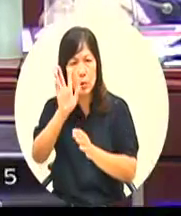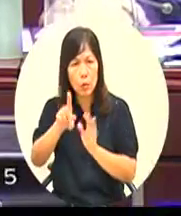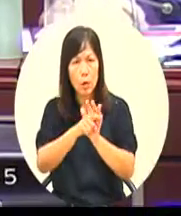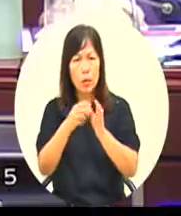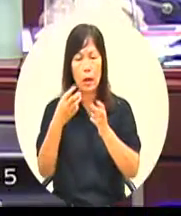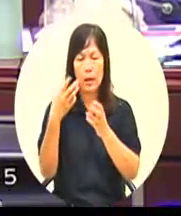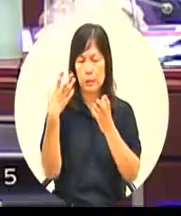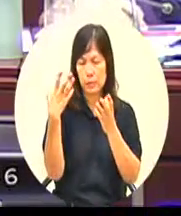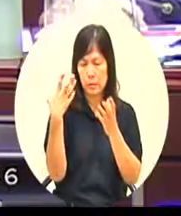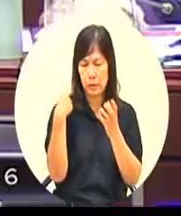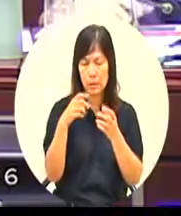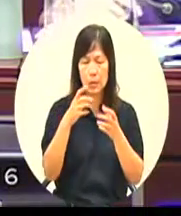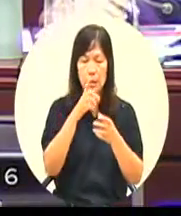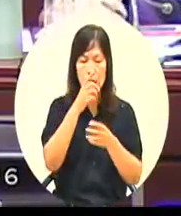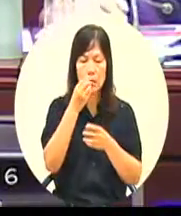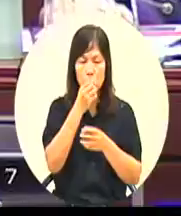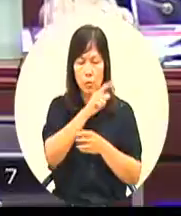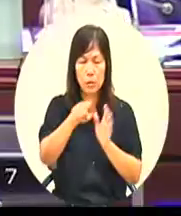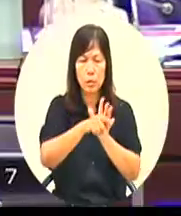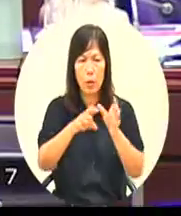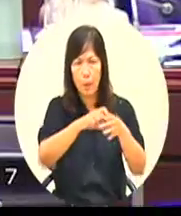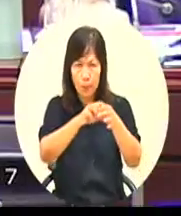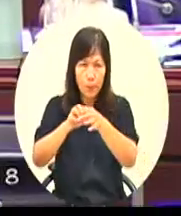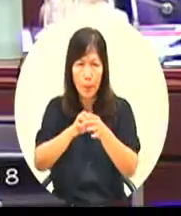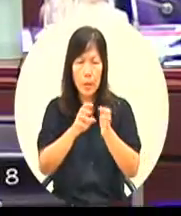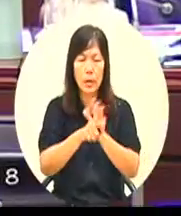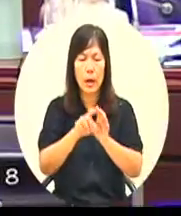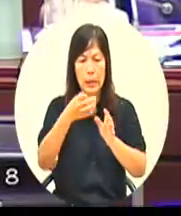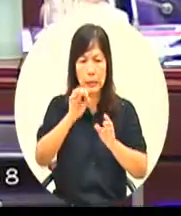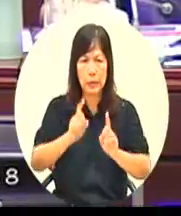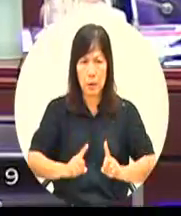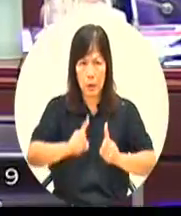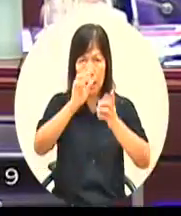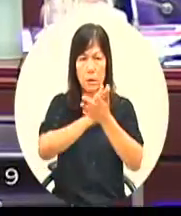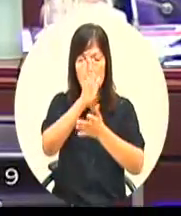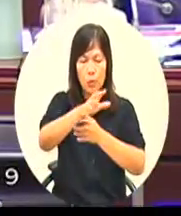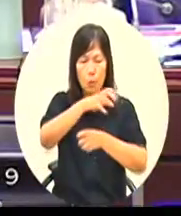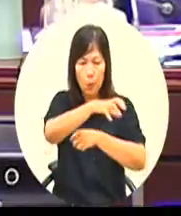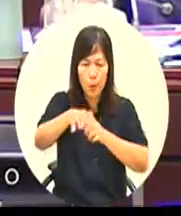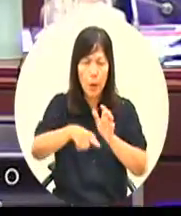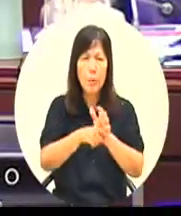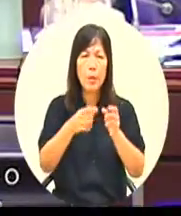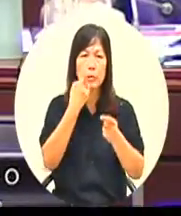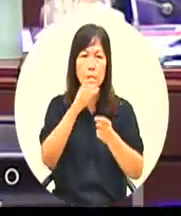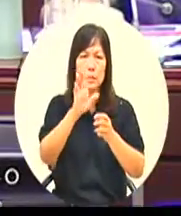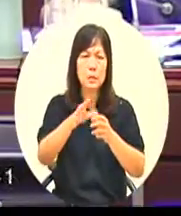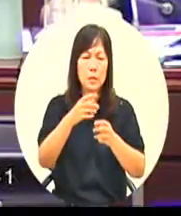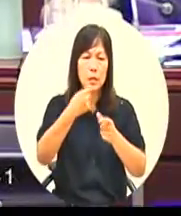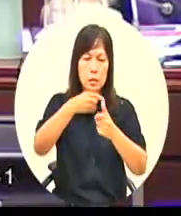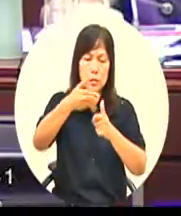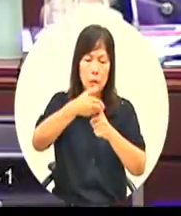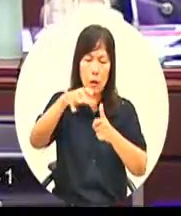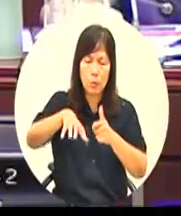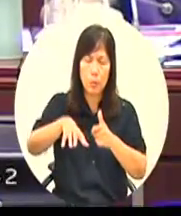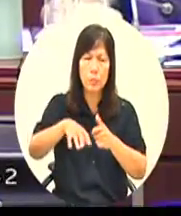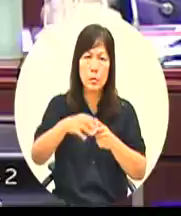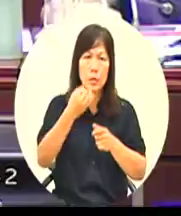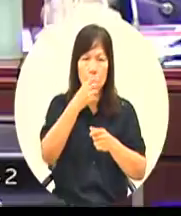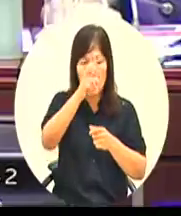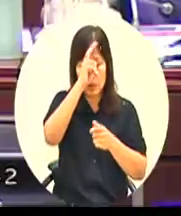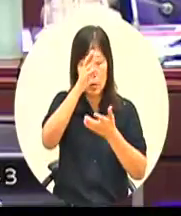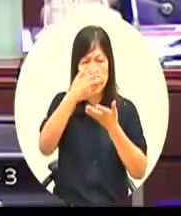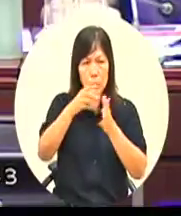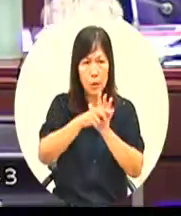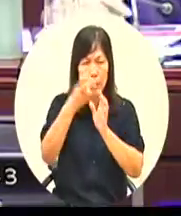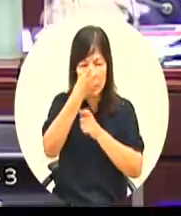的这个食物结合。所以这样子的一个调整的这个范围，其实也是经过教育局的一个营养午餐的